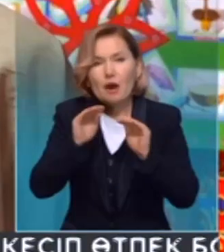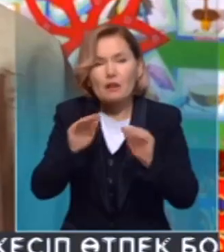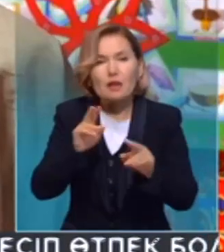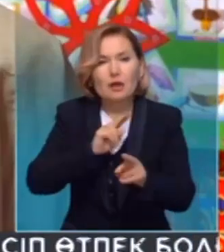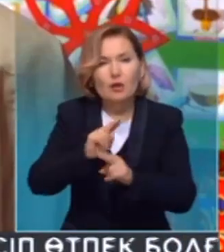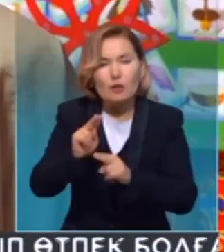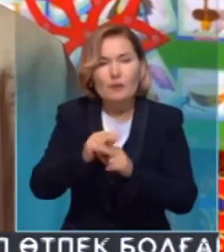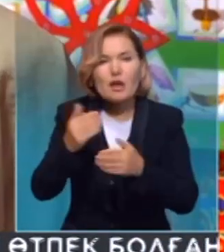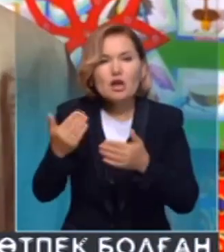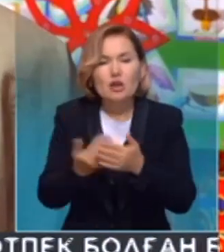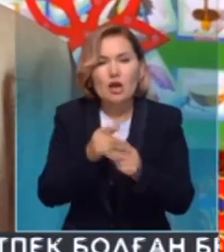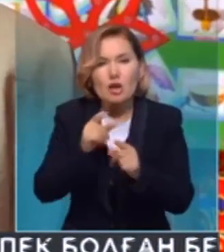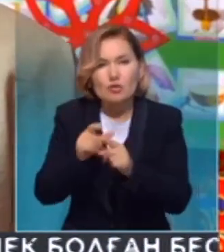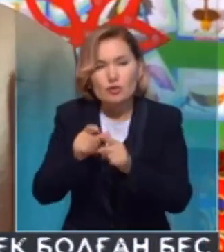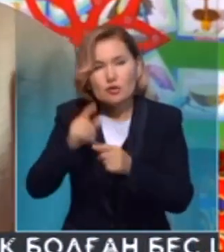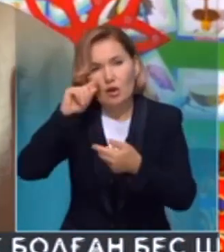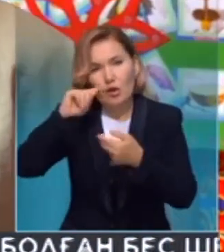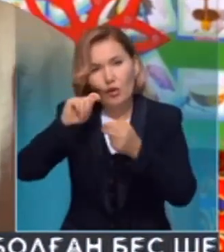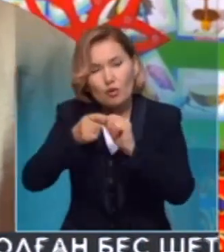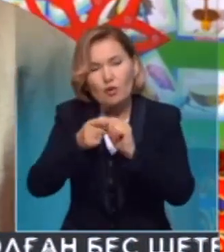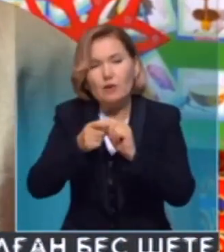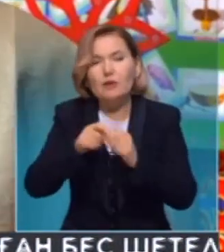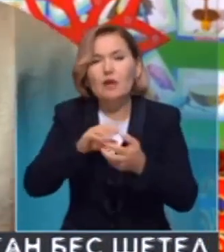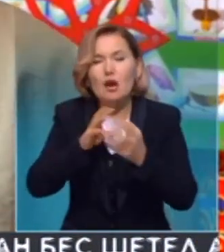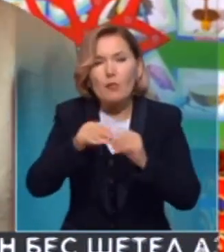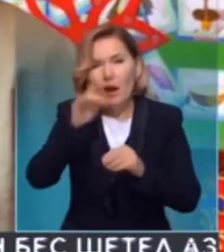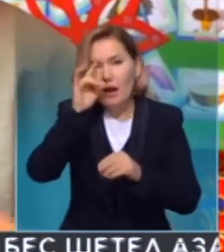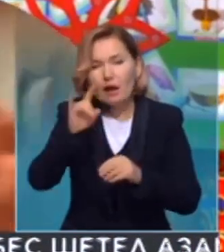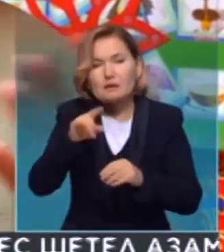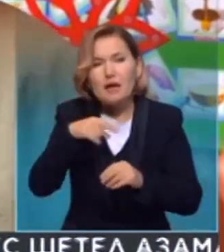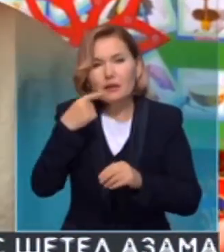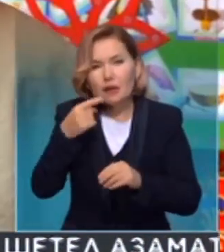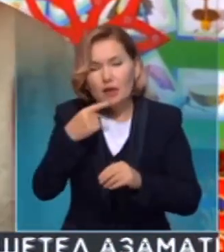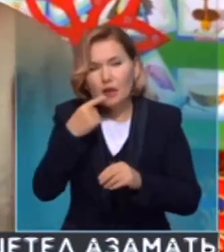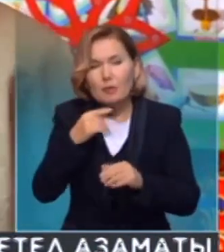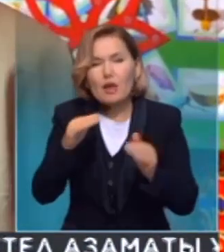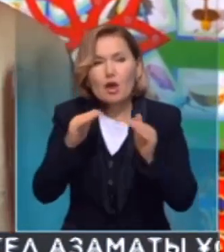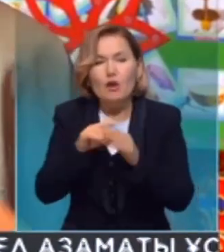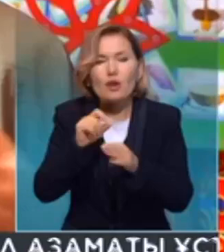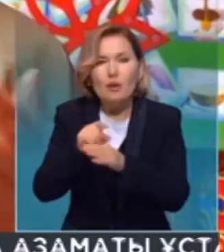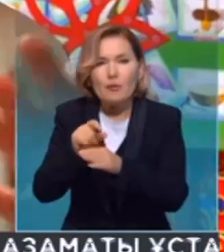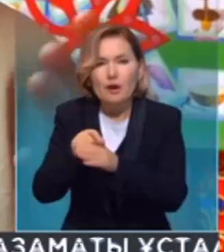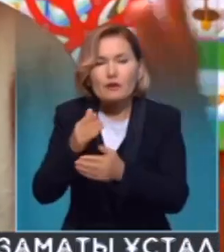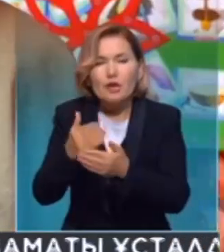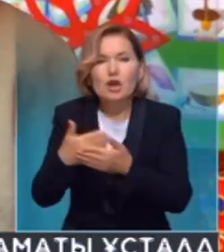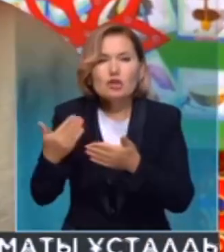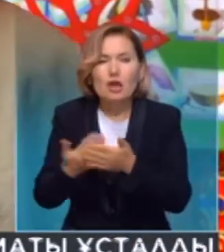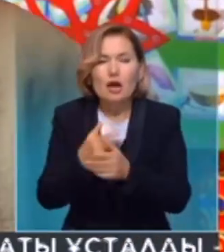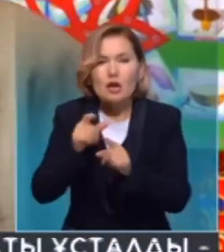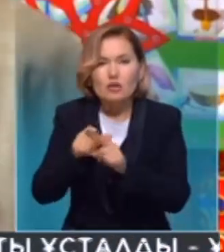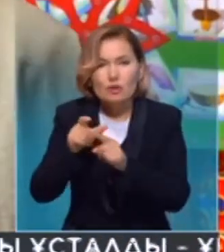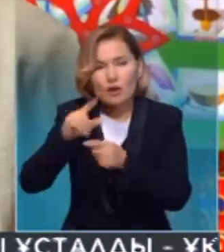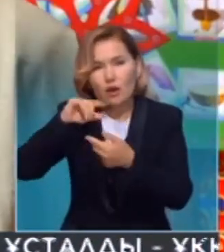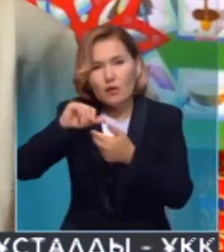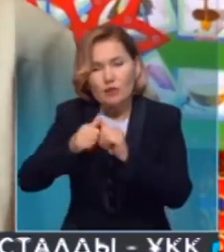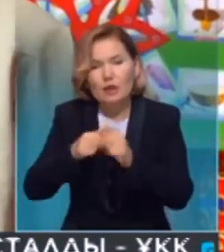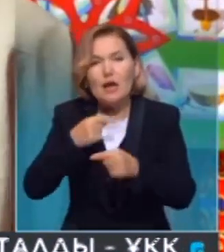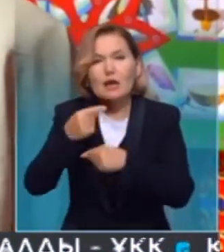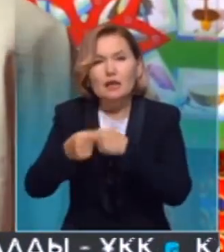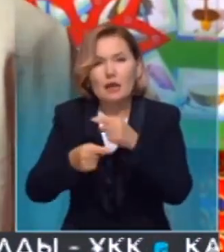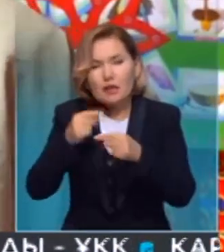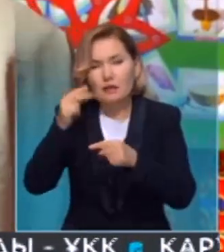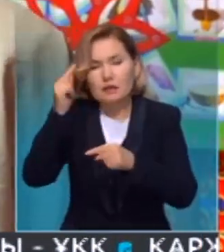Барлық жаңа сөздермен таныстырамыз қазақ тілінде. Үйге тапсырма ретінде сол жаңа сөздерді бекітуге береміз де, келесі